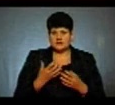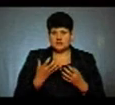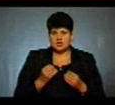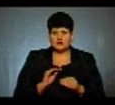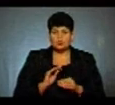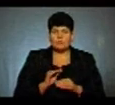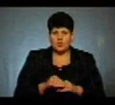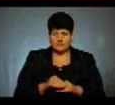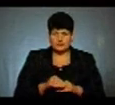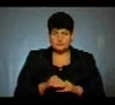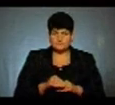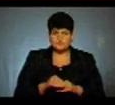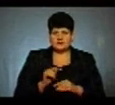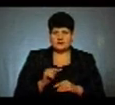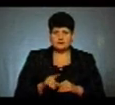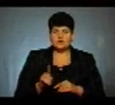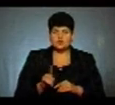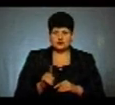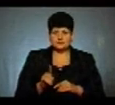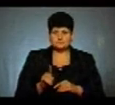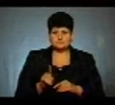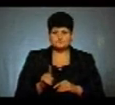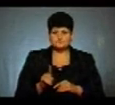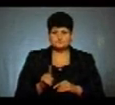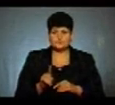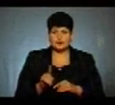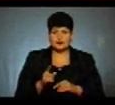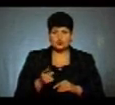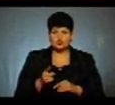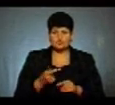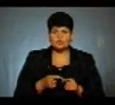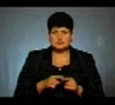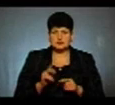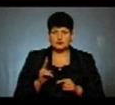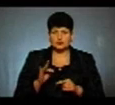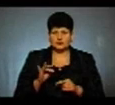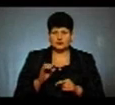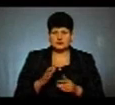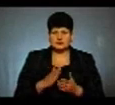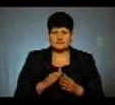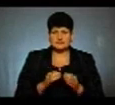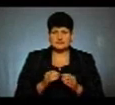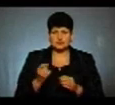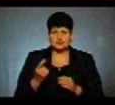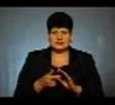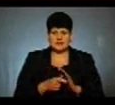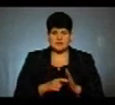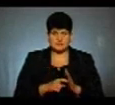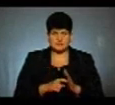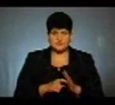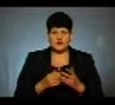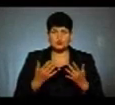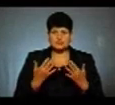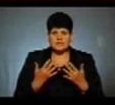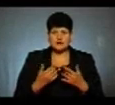доповнити тим, що, власне, чому цей курс введений у 10-11 класах.